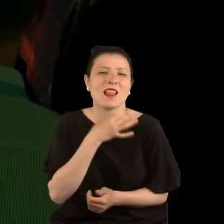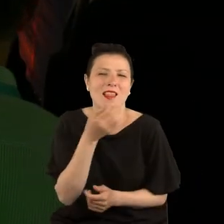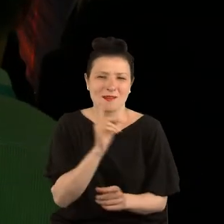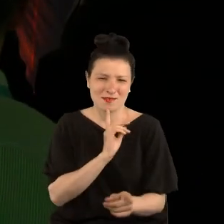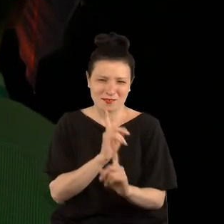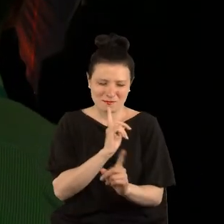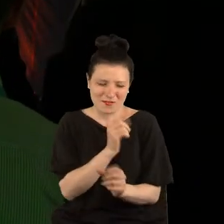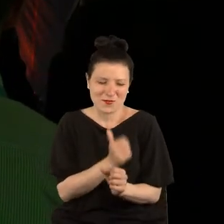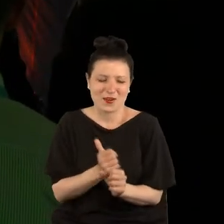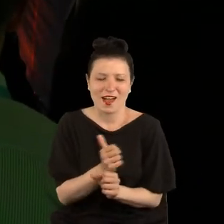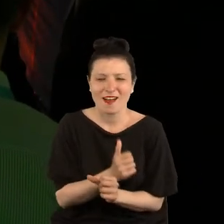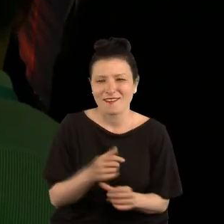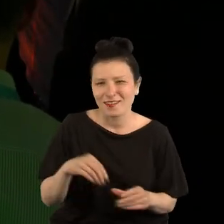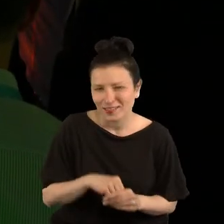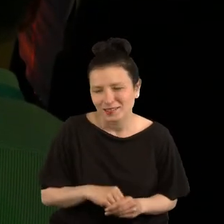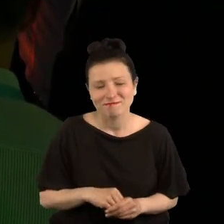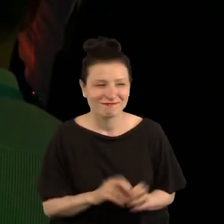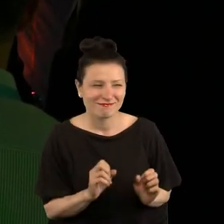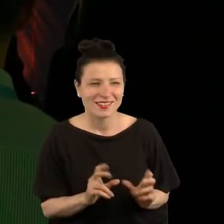rozmawiało przy kawie, jakby tak, co najmniej...